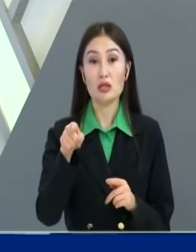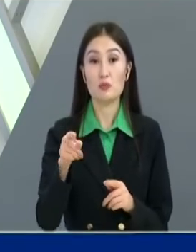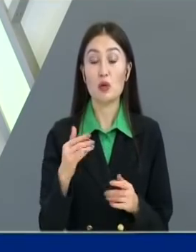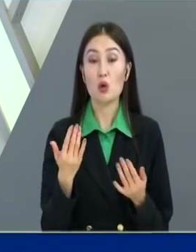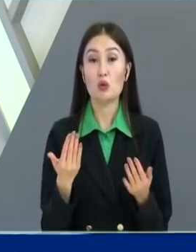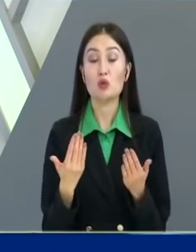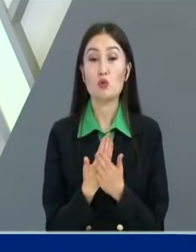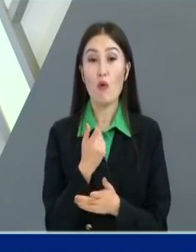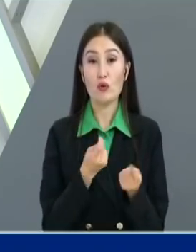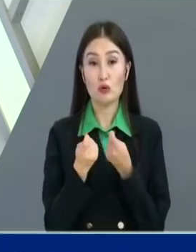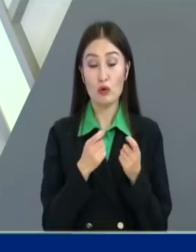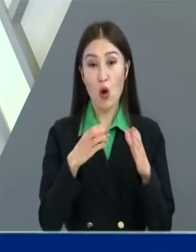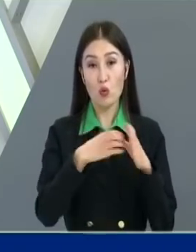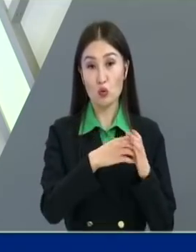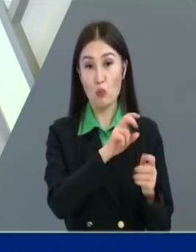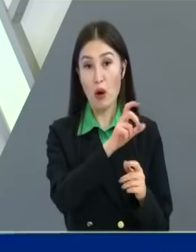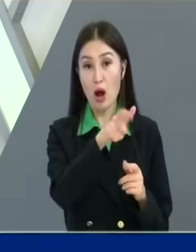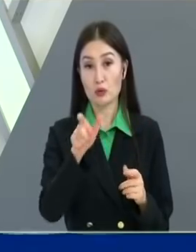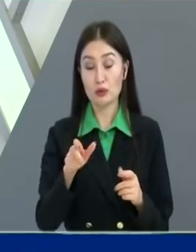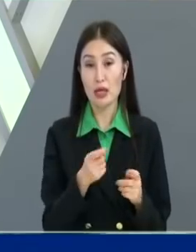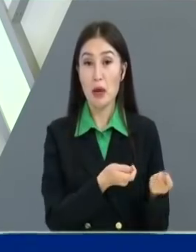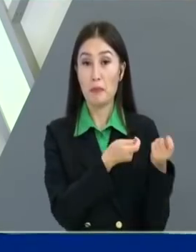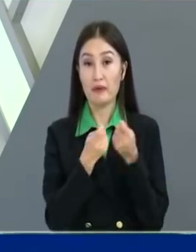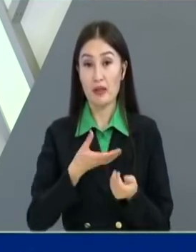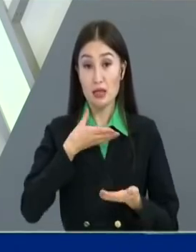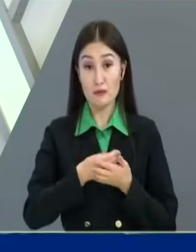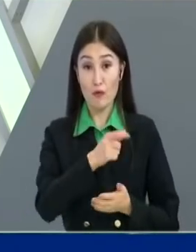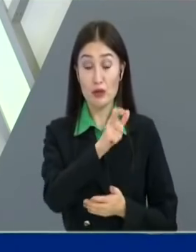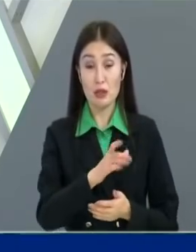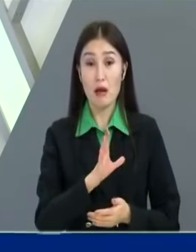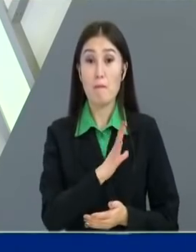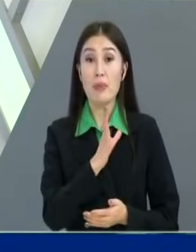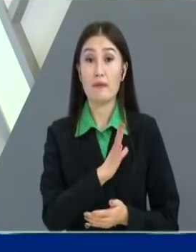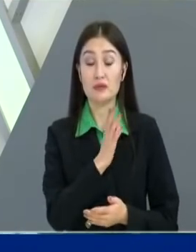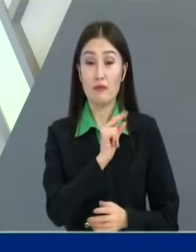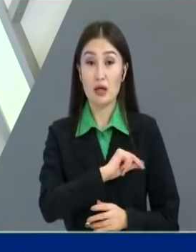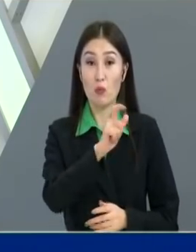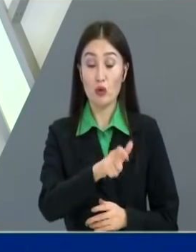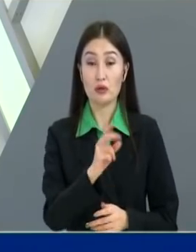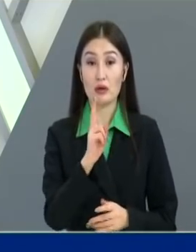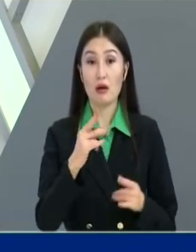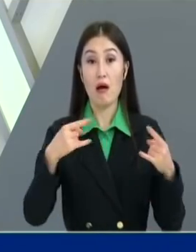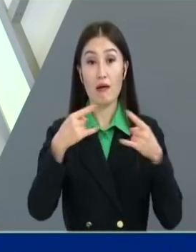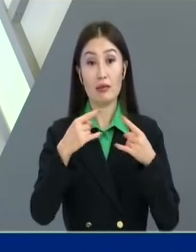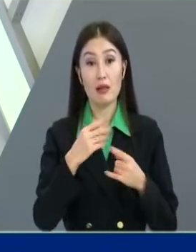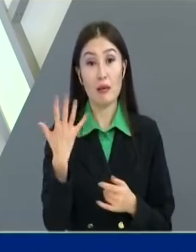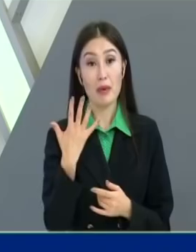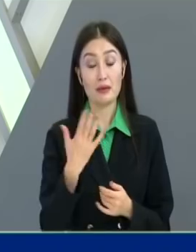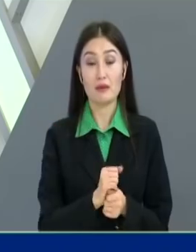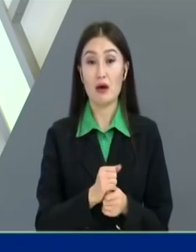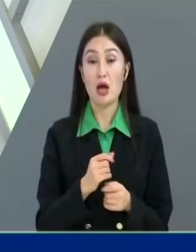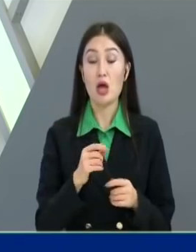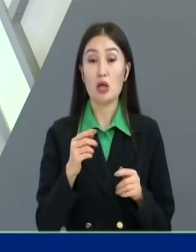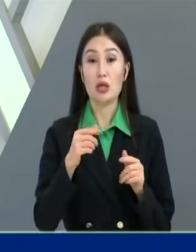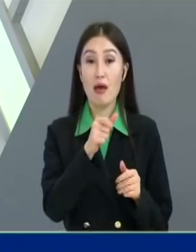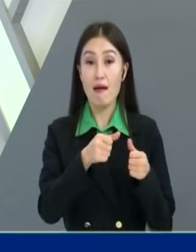новый руководитель» пришла группа людей, которая привела своего человека, бывшего сотрудника канала. Но коллектив выступил против, и через